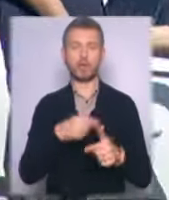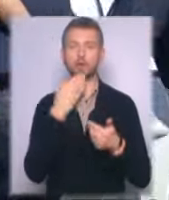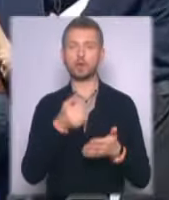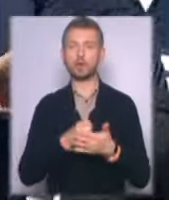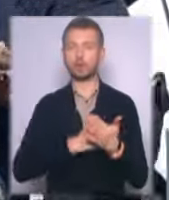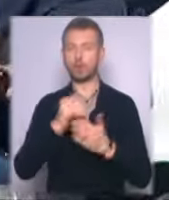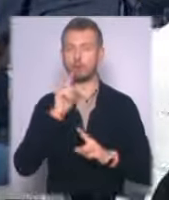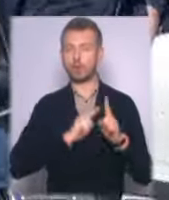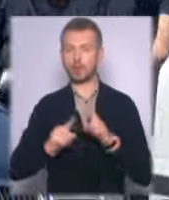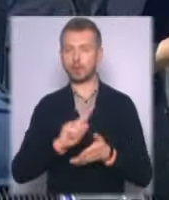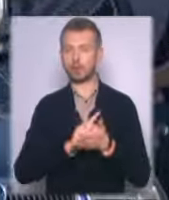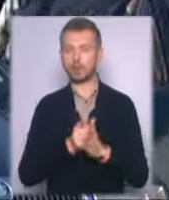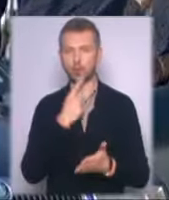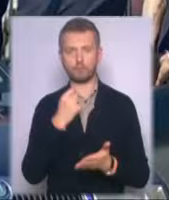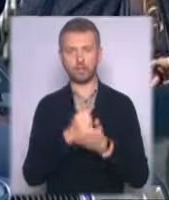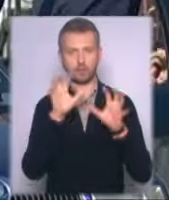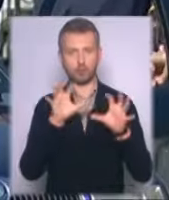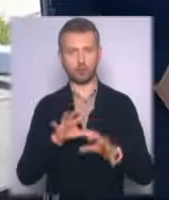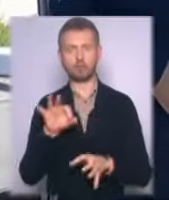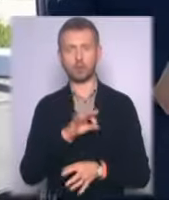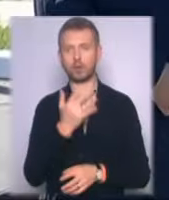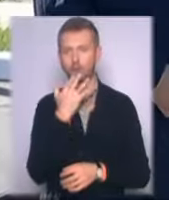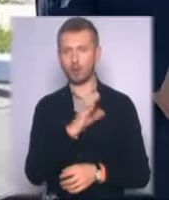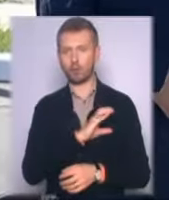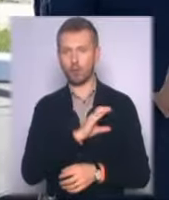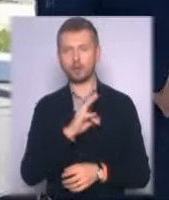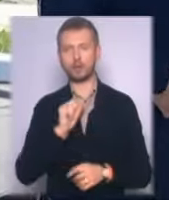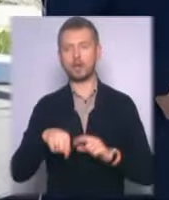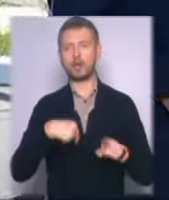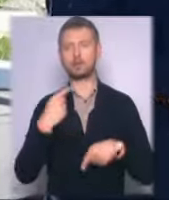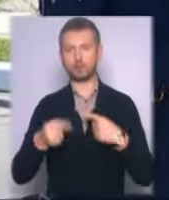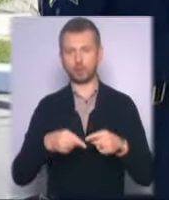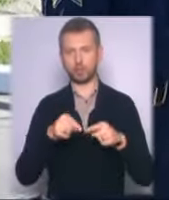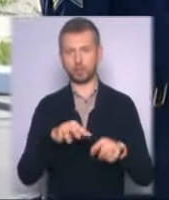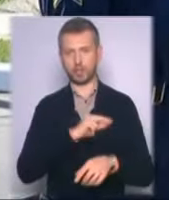Ради невідкладно ухвалити закон про національну поліцію на наступному пленарному тижні.